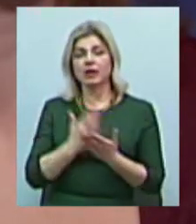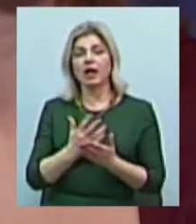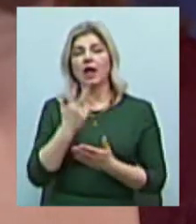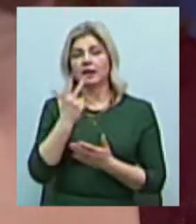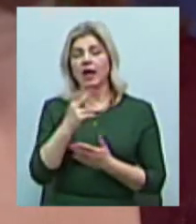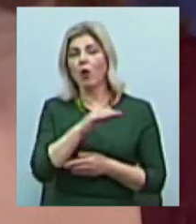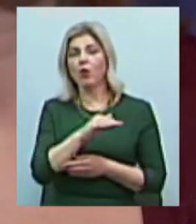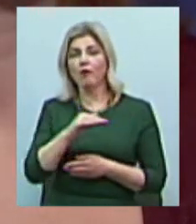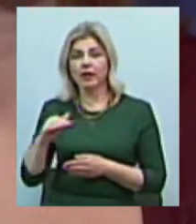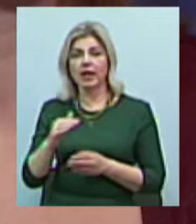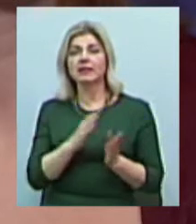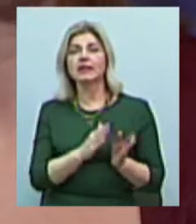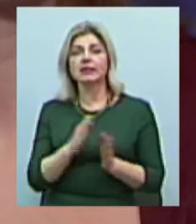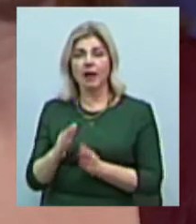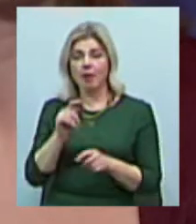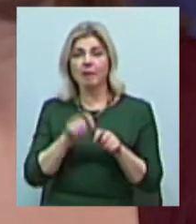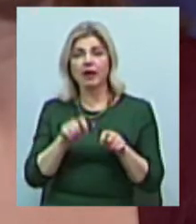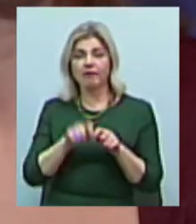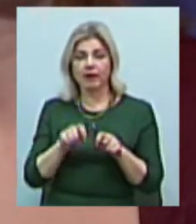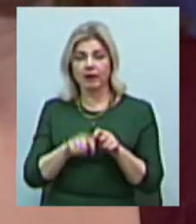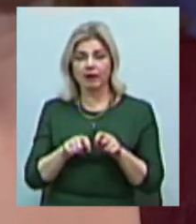система перевірки